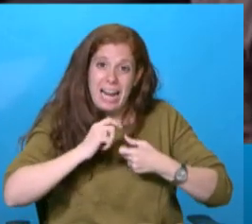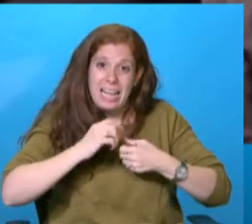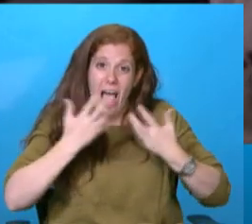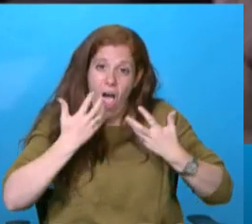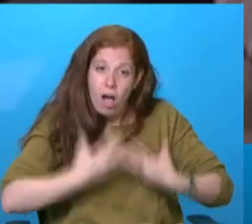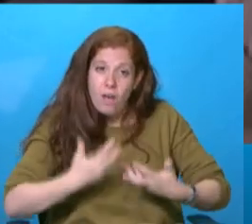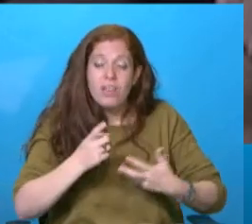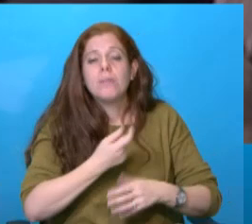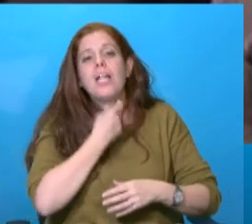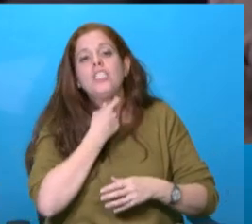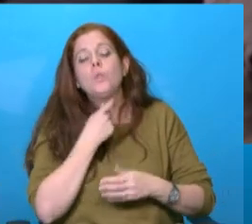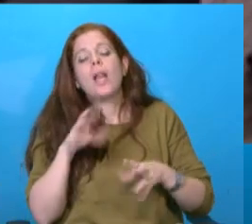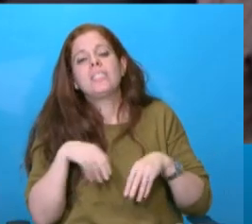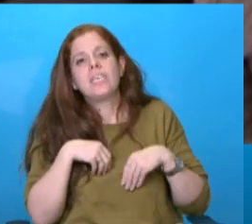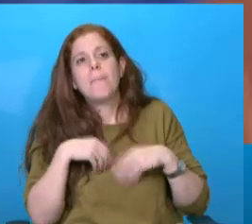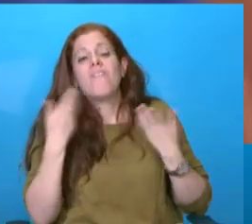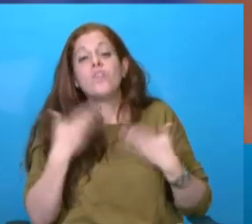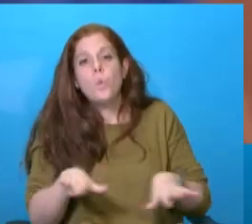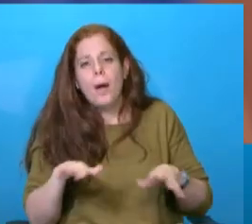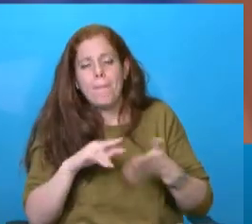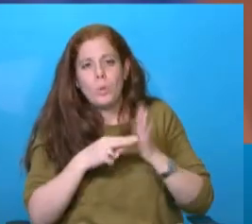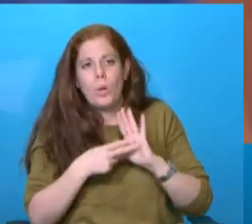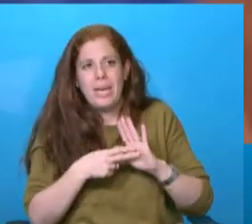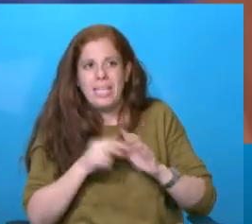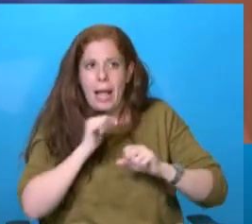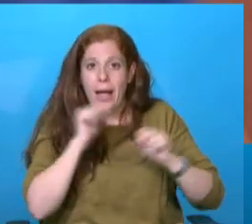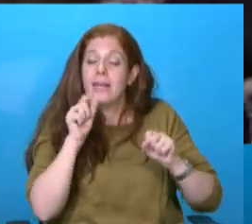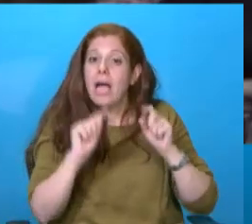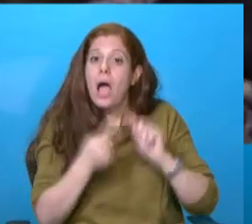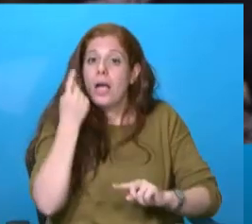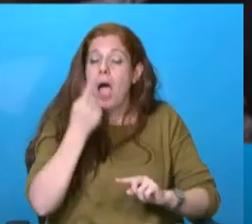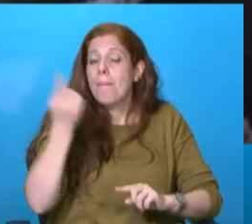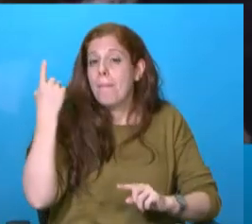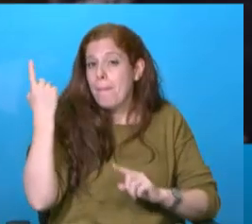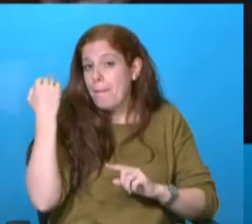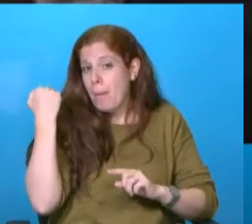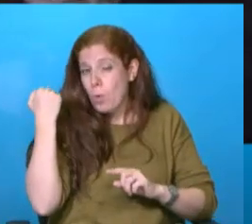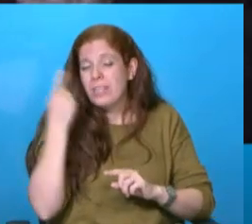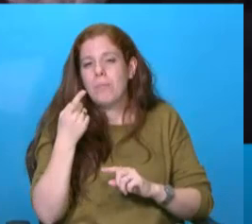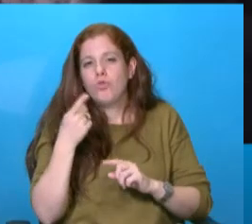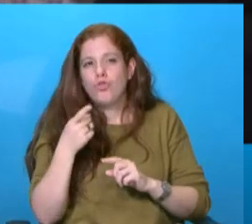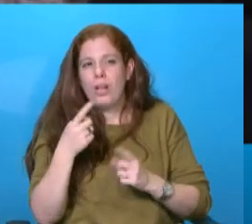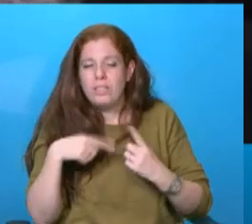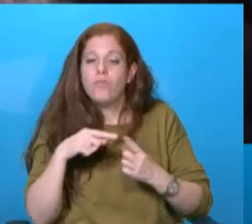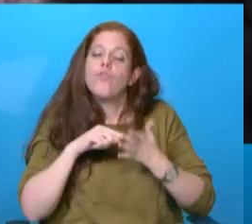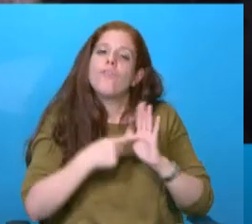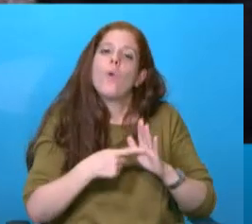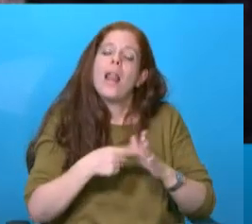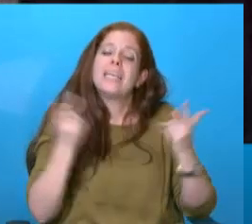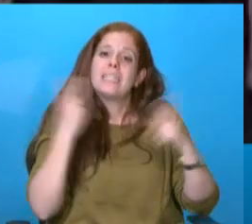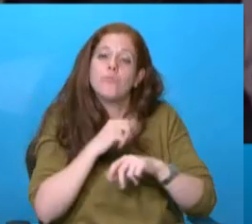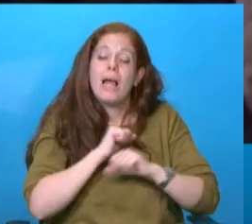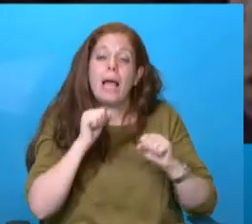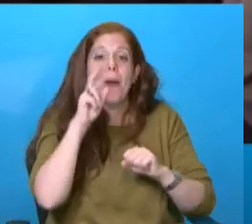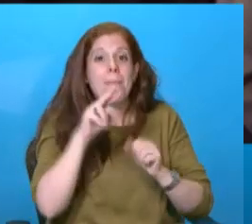לוויתורים משמעותיים בתוכנית הגרעין. כך קרה אמנם בסיבוב הקודם של הסנקציות שהובילו להסכם הגרעין ב-2015, אך